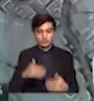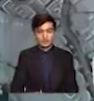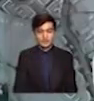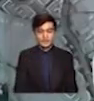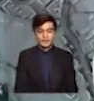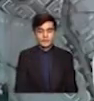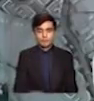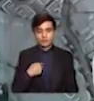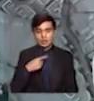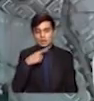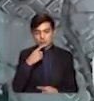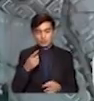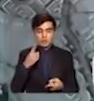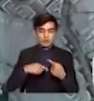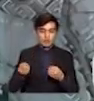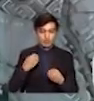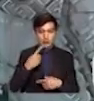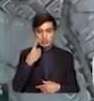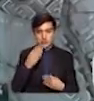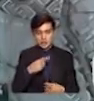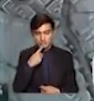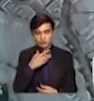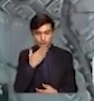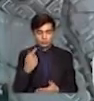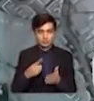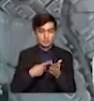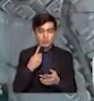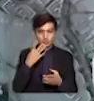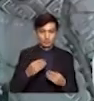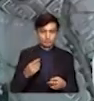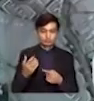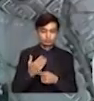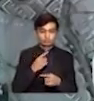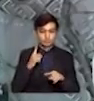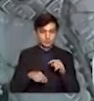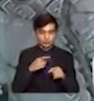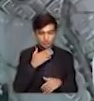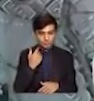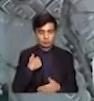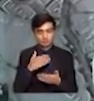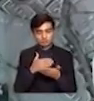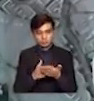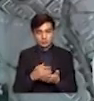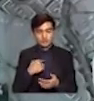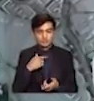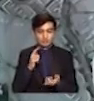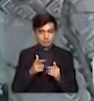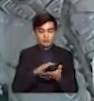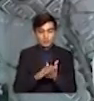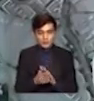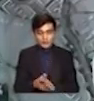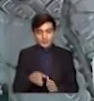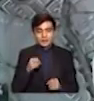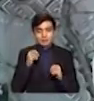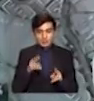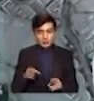күнде қайтарсын деп тұрған жоқ, ол аталарға енді егер былай келіссек, арнайы бір